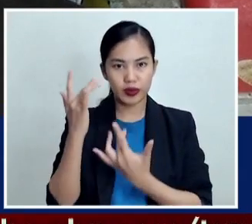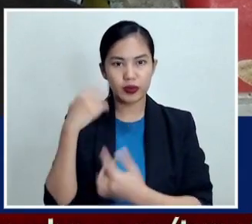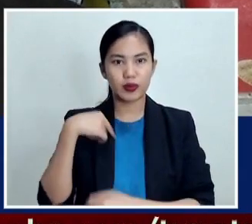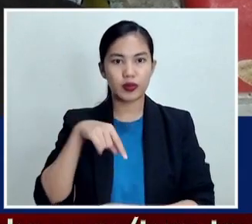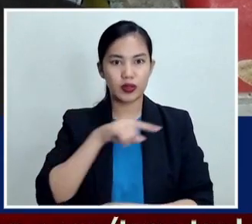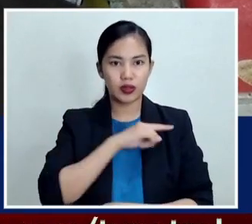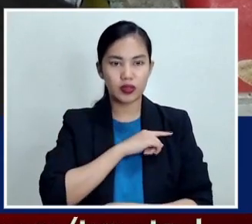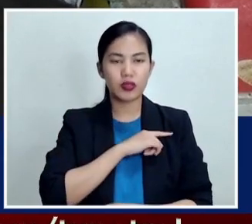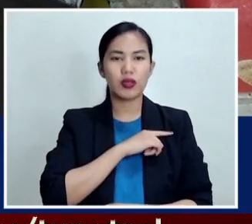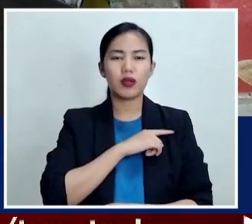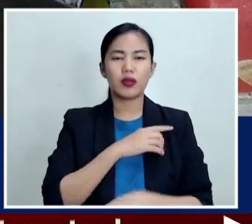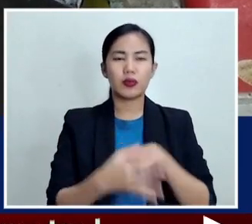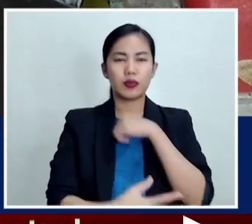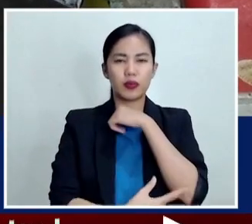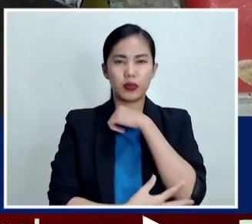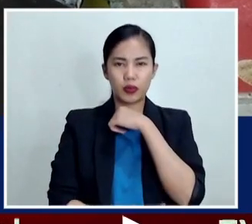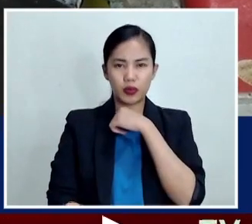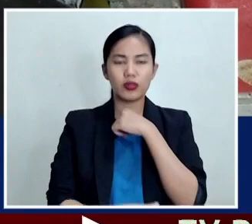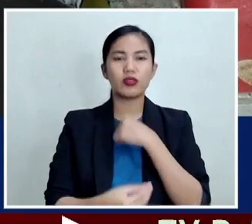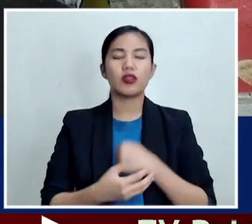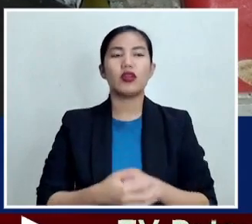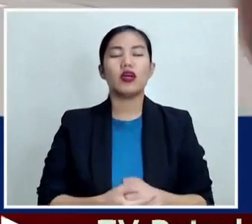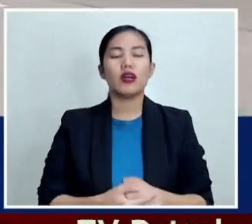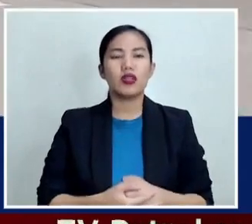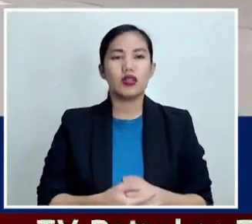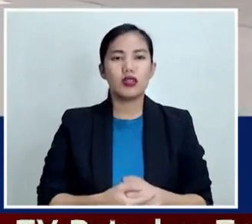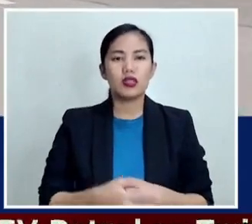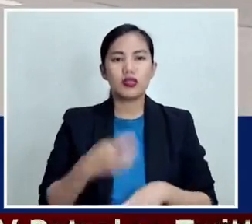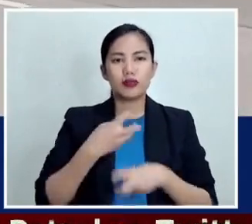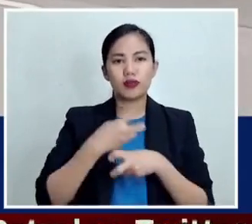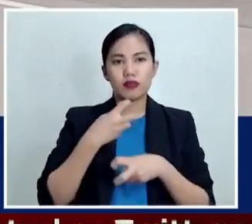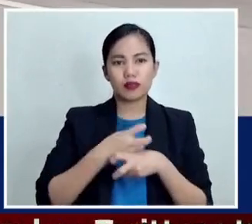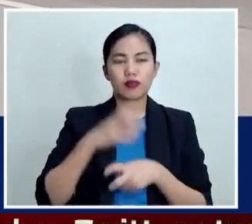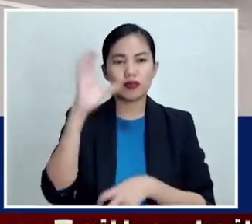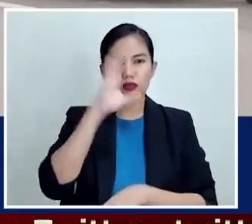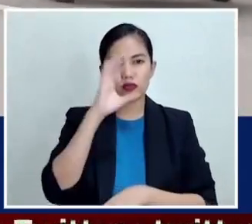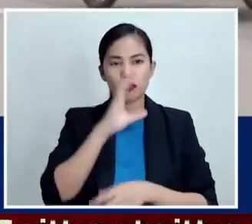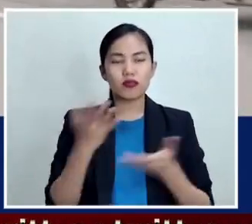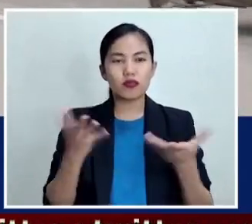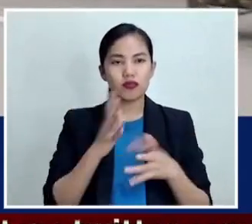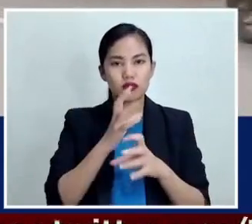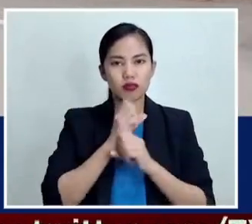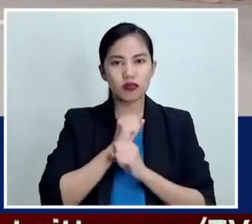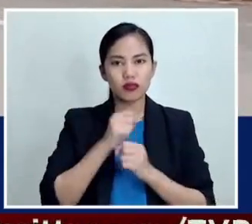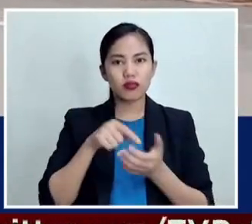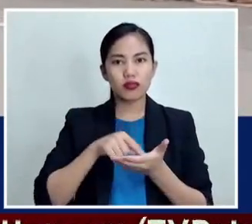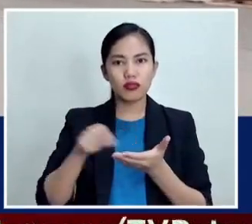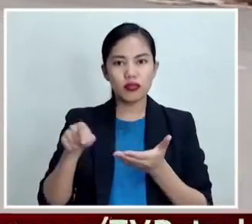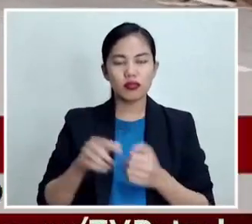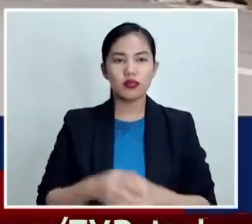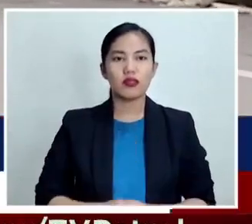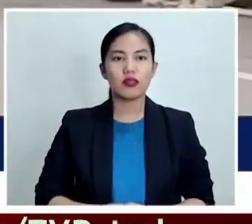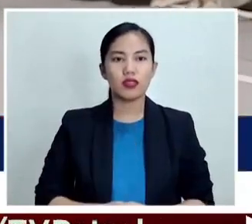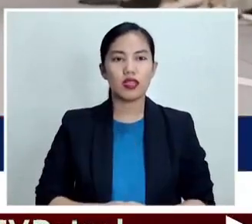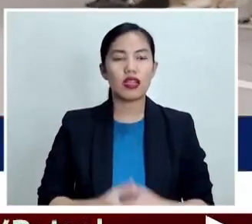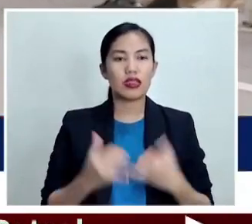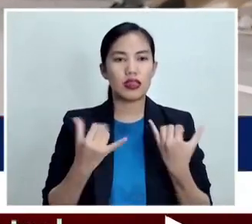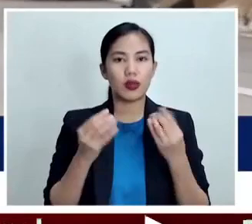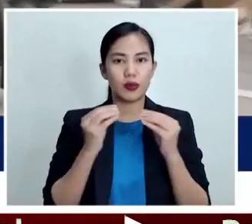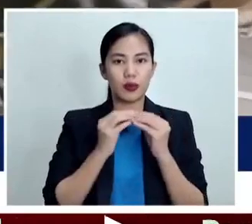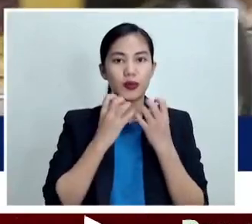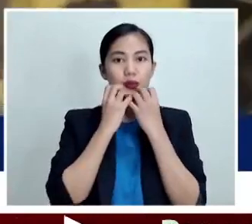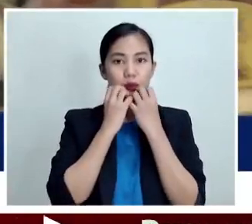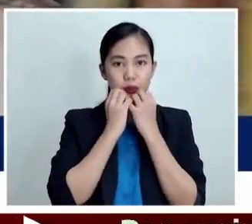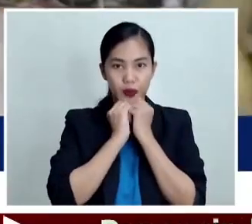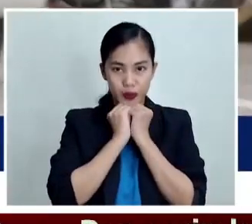Naghihirap kami kung saan kami kukuha ng pambayad. Pero mukhang kailangan lalo pang maghigpit ng sinturon ang mga customer kagaya